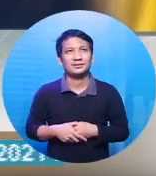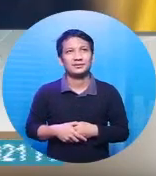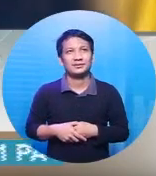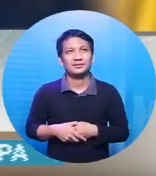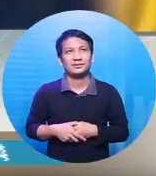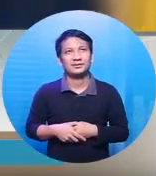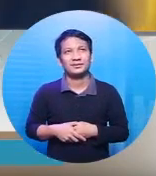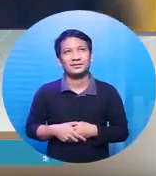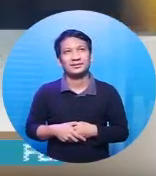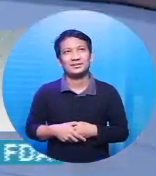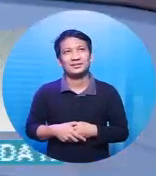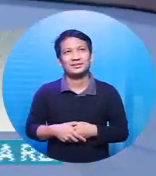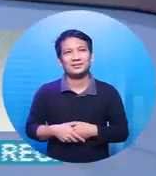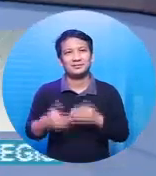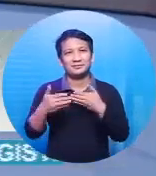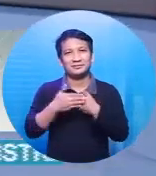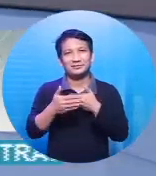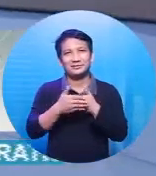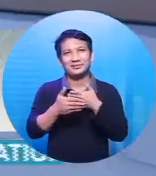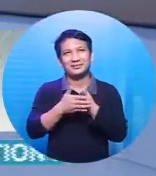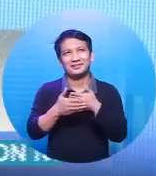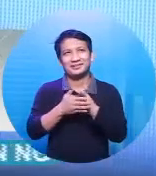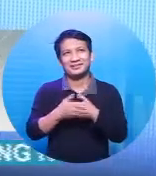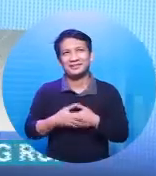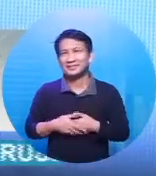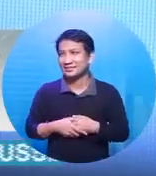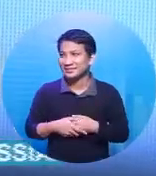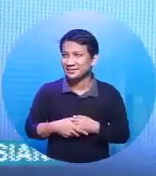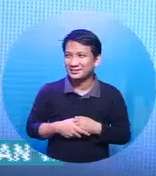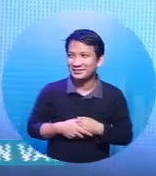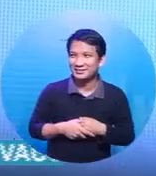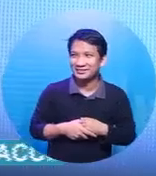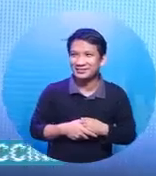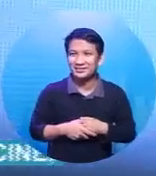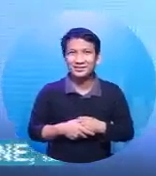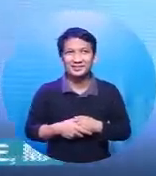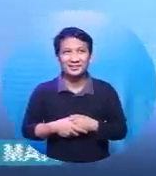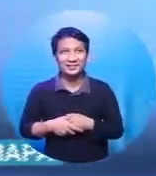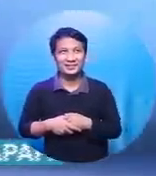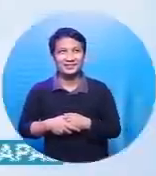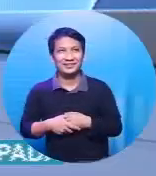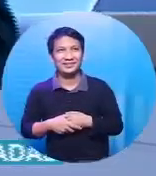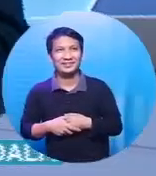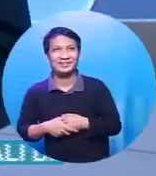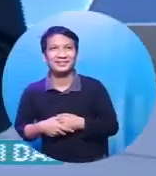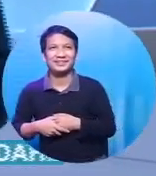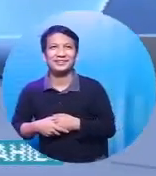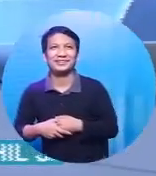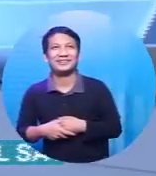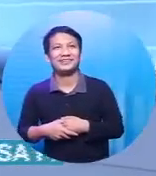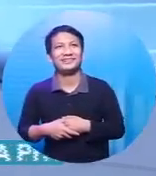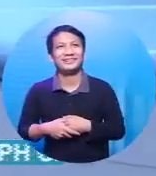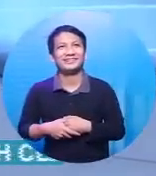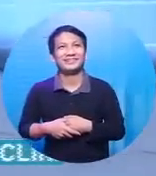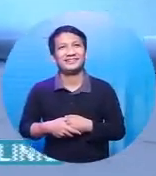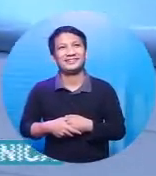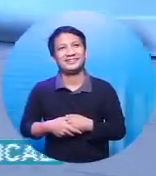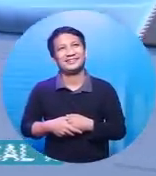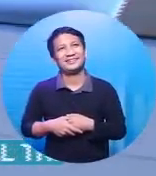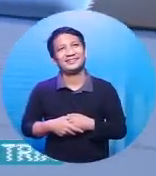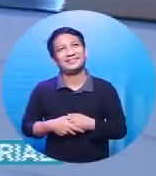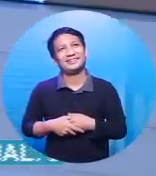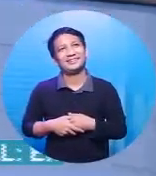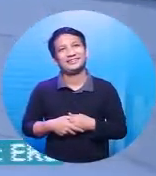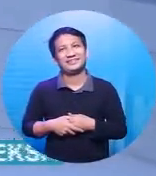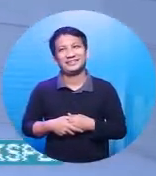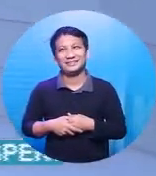Direk, malapit na lang talaga to. Okay. Op! Ma'am!